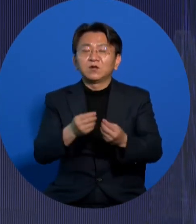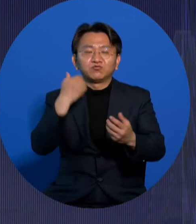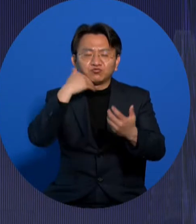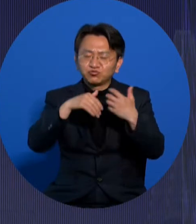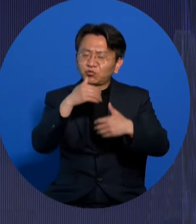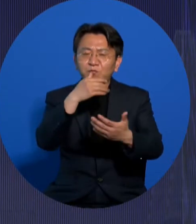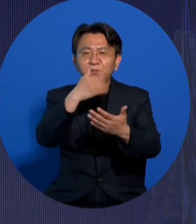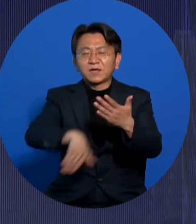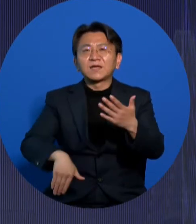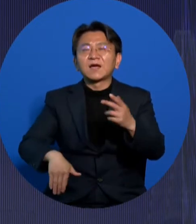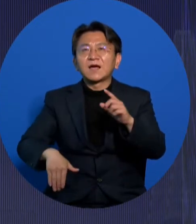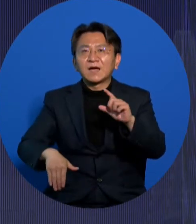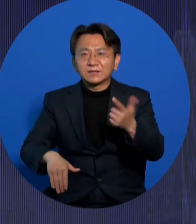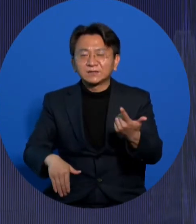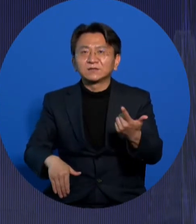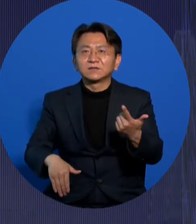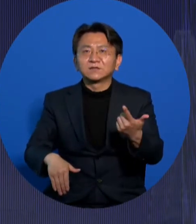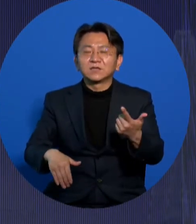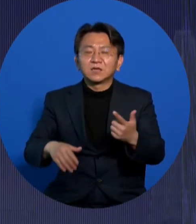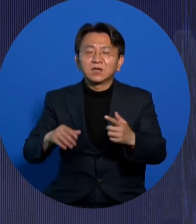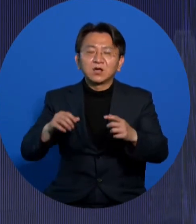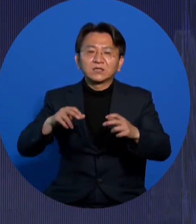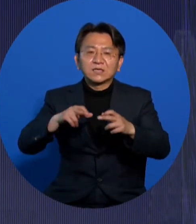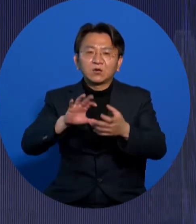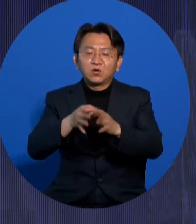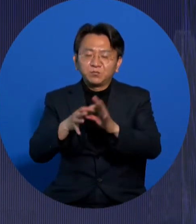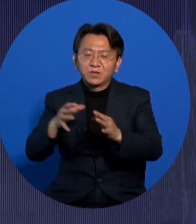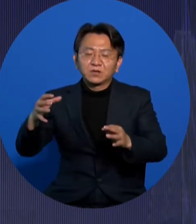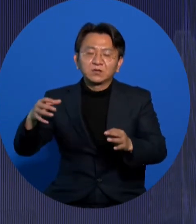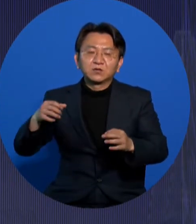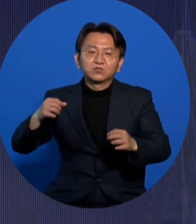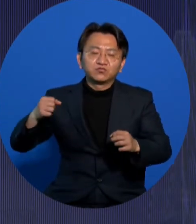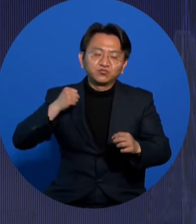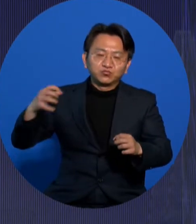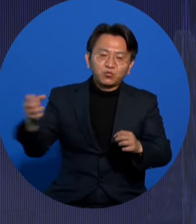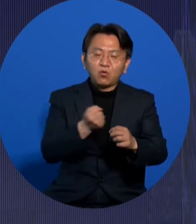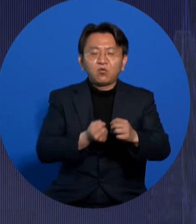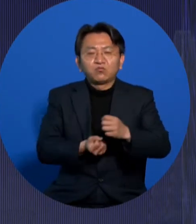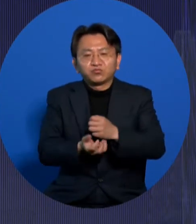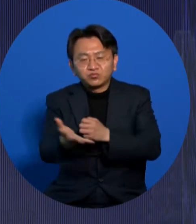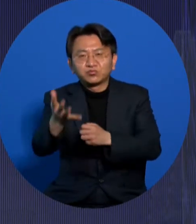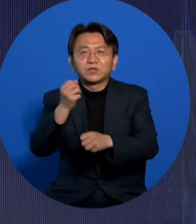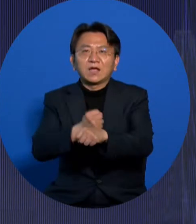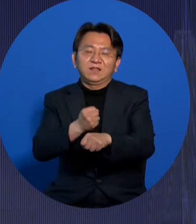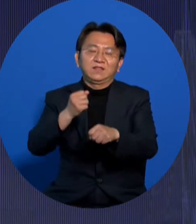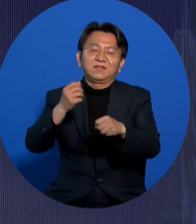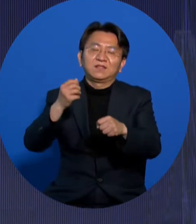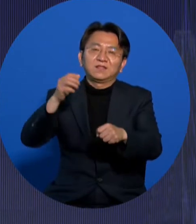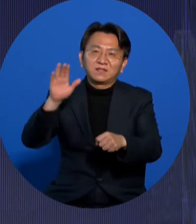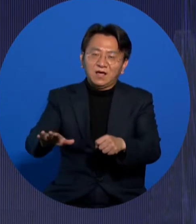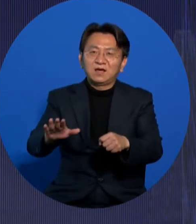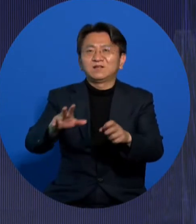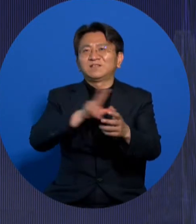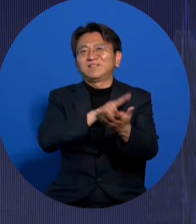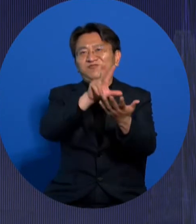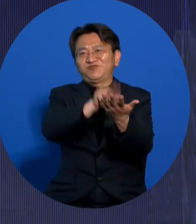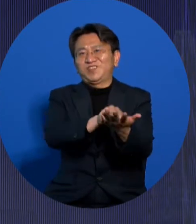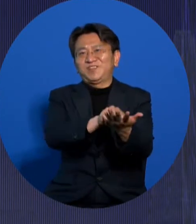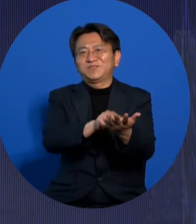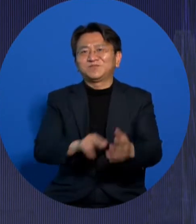Behind, Color with Paralympic Movement, 즉 누구도 배제되지 않는 세상,